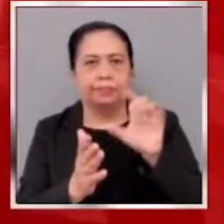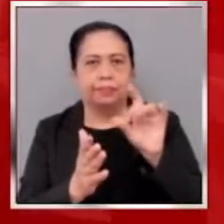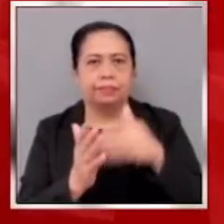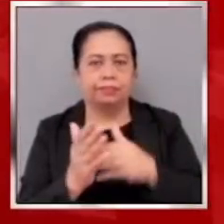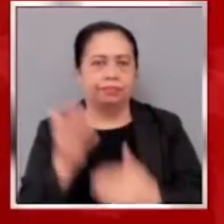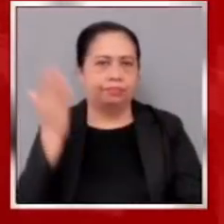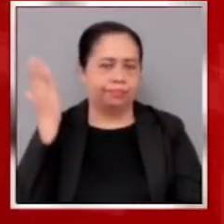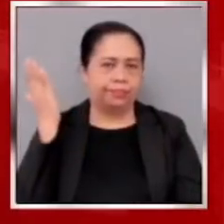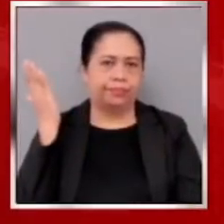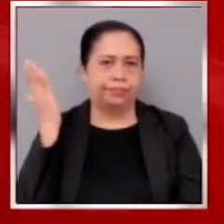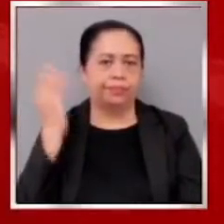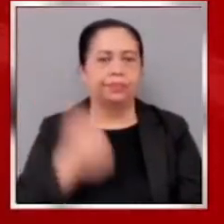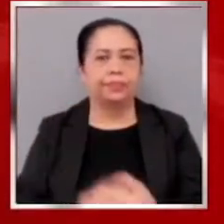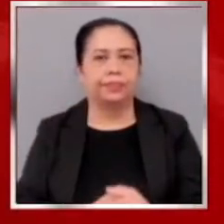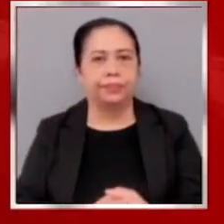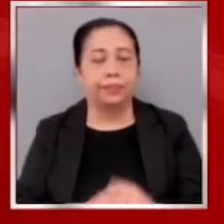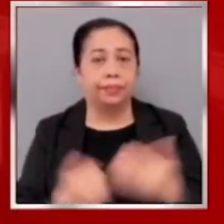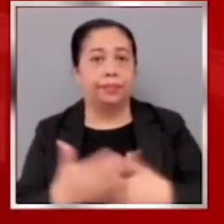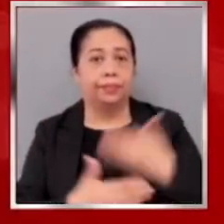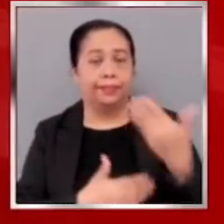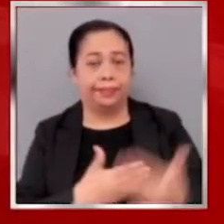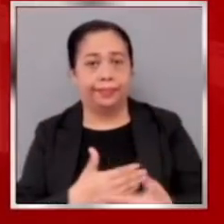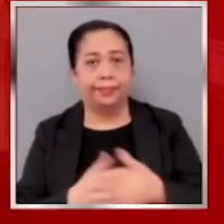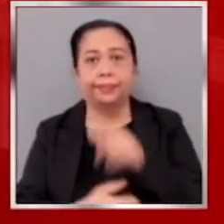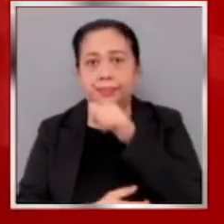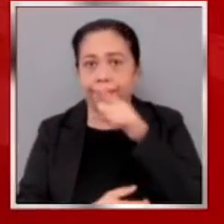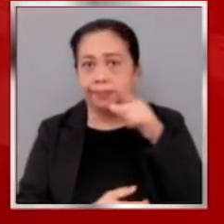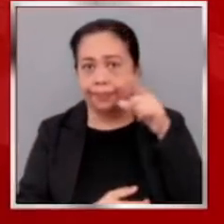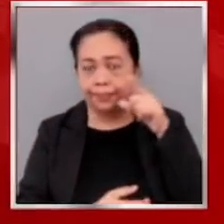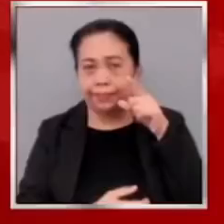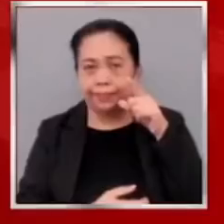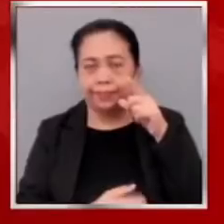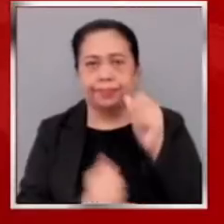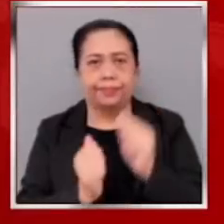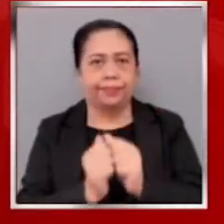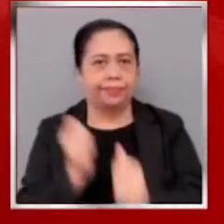30,338,026 votes. Sinundan niyan ni Lenny Robredo na may